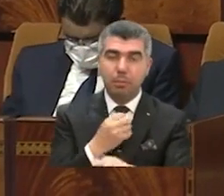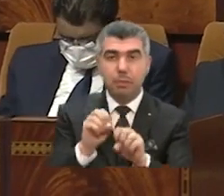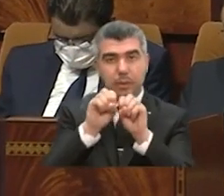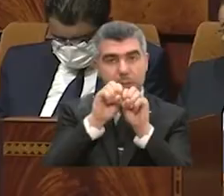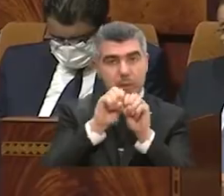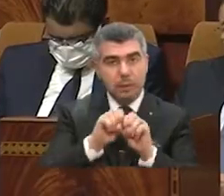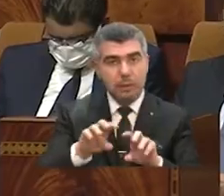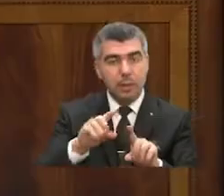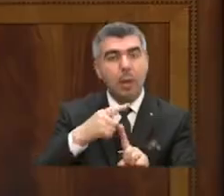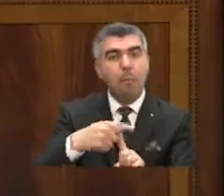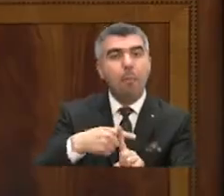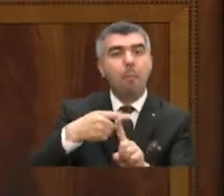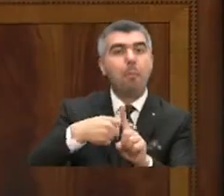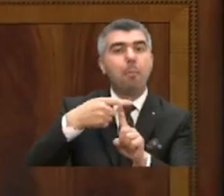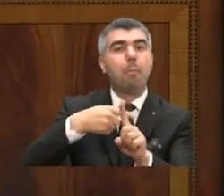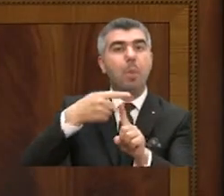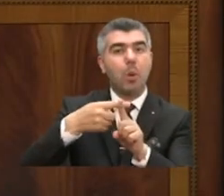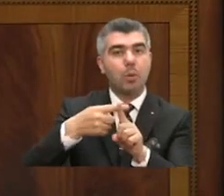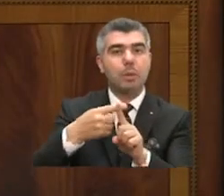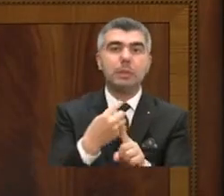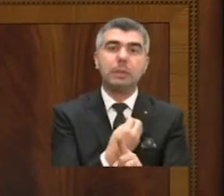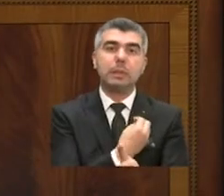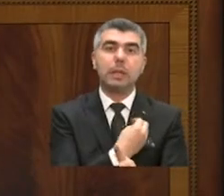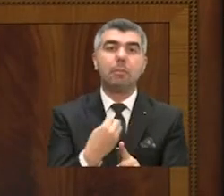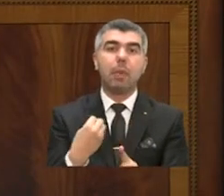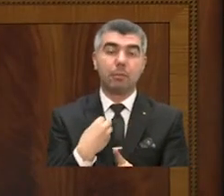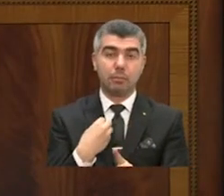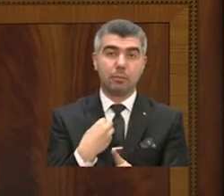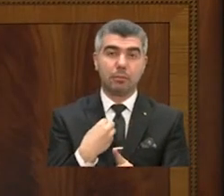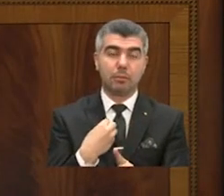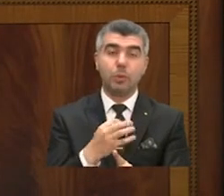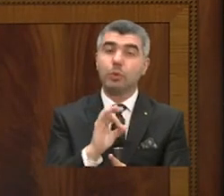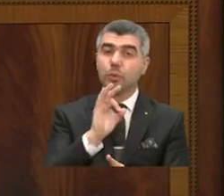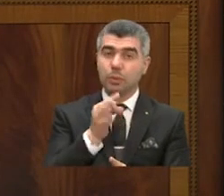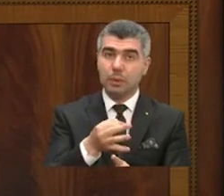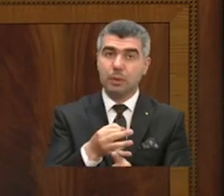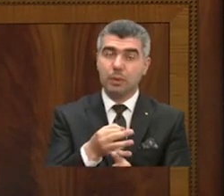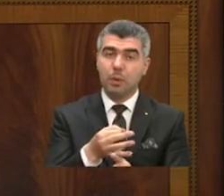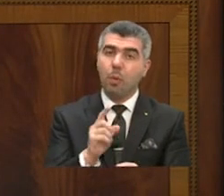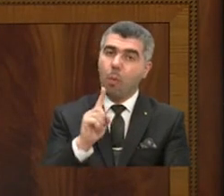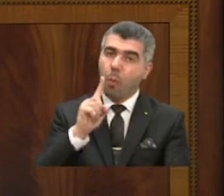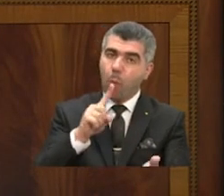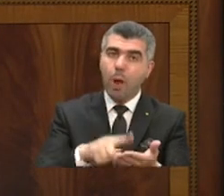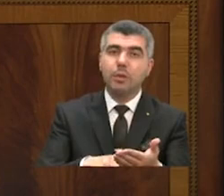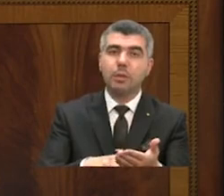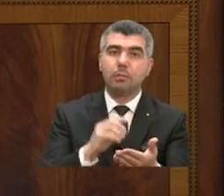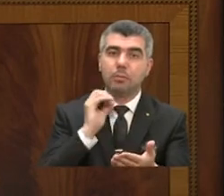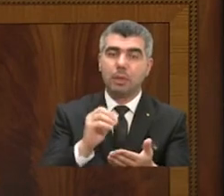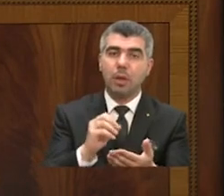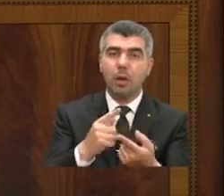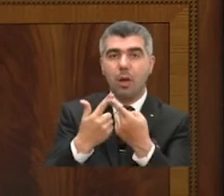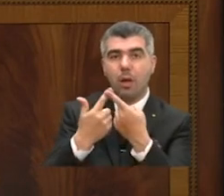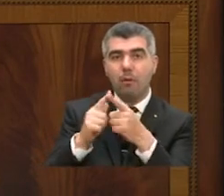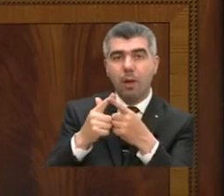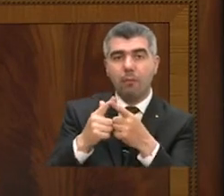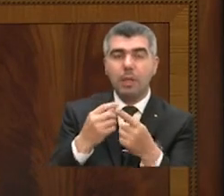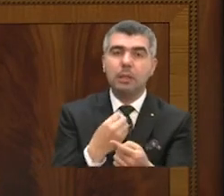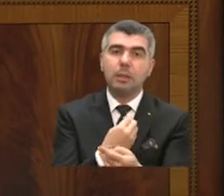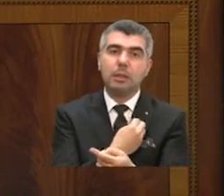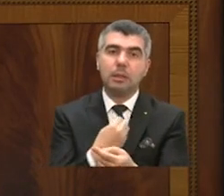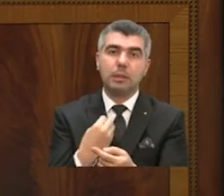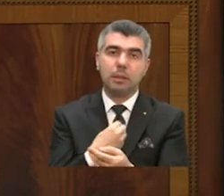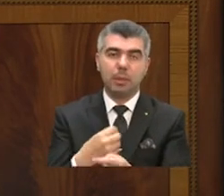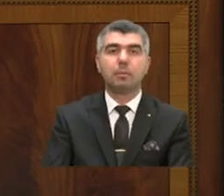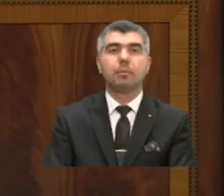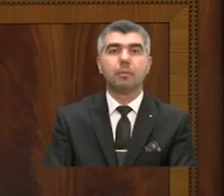سيولد زيادة في الطلب على الخدمة الصحية، ومن ثم وجب الاستعداد لتعزيز خدمة الصحة العمومية،